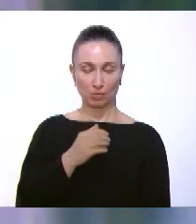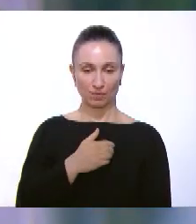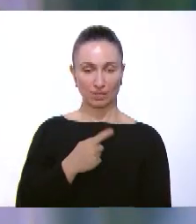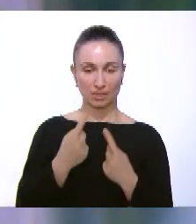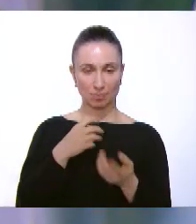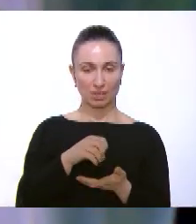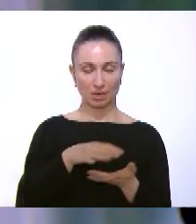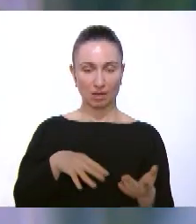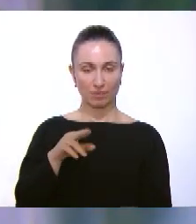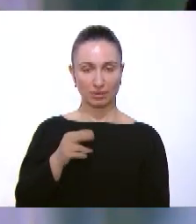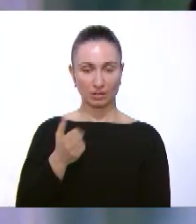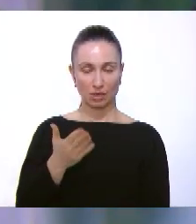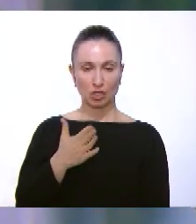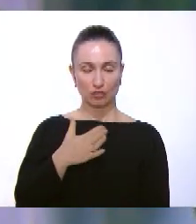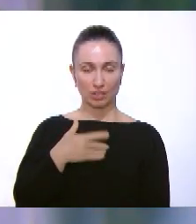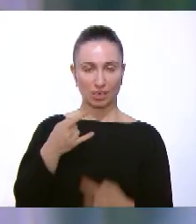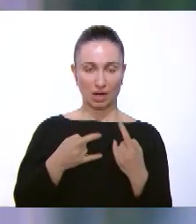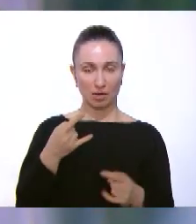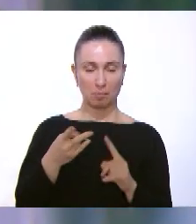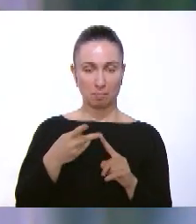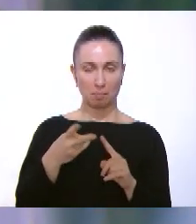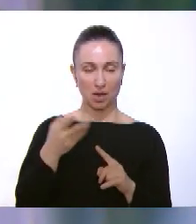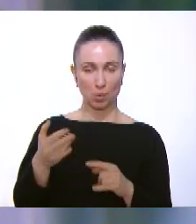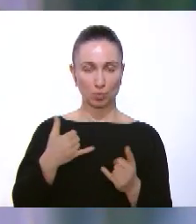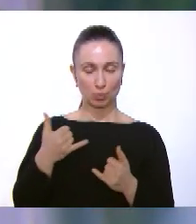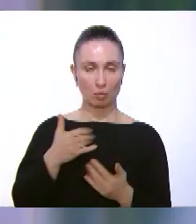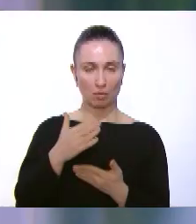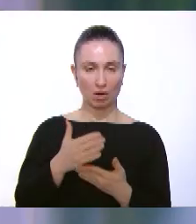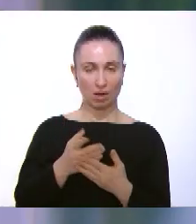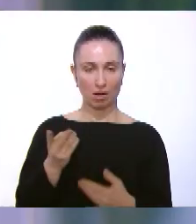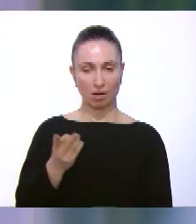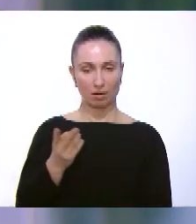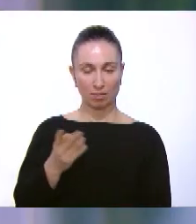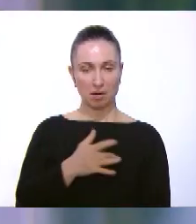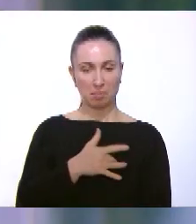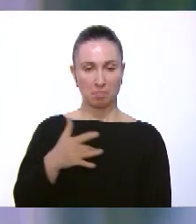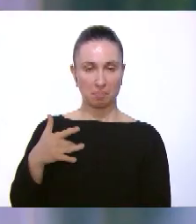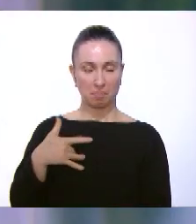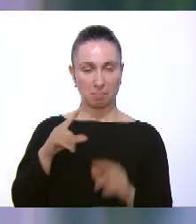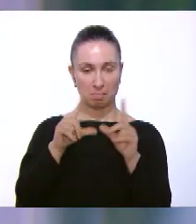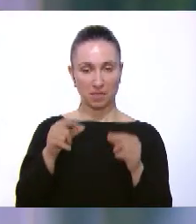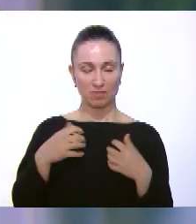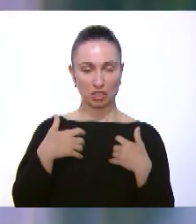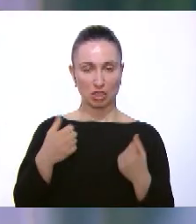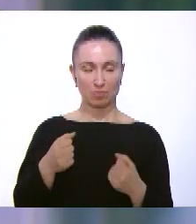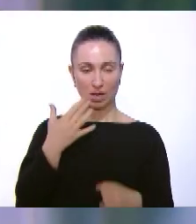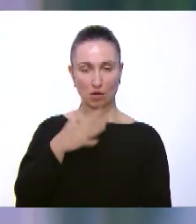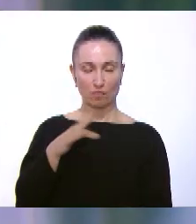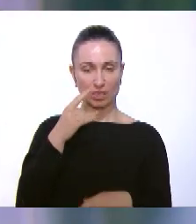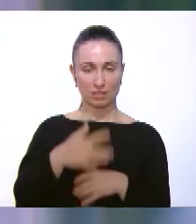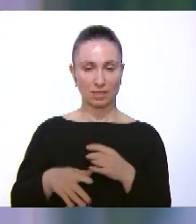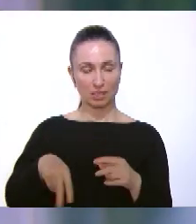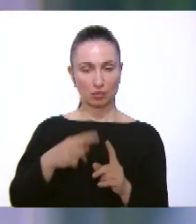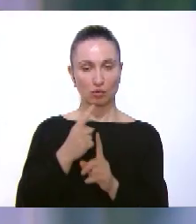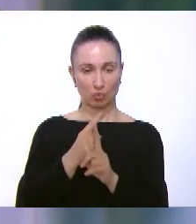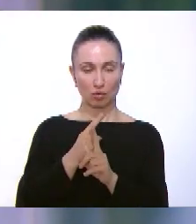საუბარი გავაგრძელოთ და ჩვენი გადაცემის მეორე ბლოკის სტუმრები არიან ფილტვის ჯანმრთელობის ეროვნული ცენტრის დირექტორის